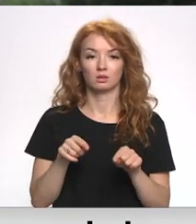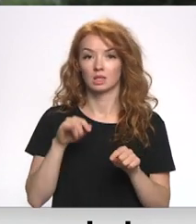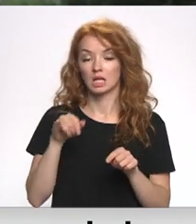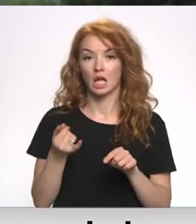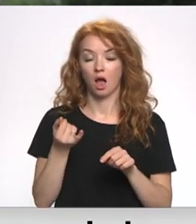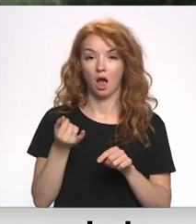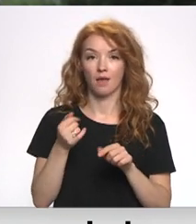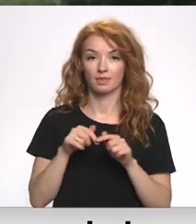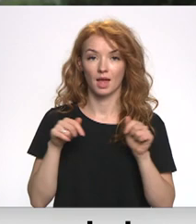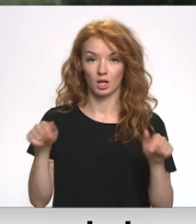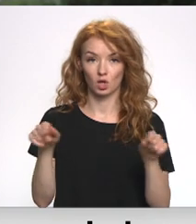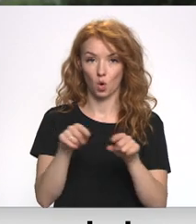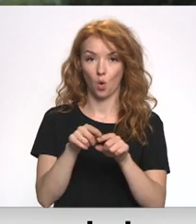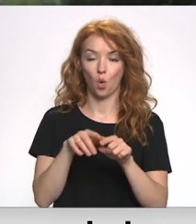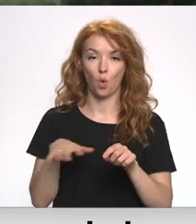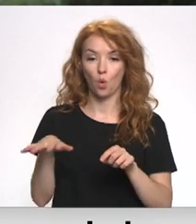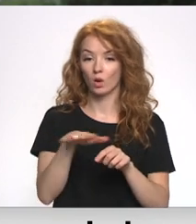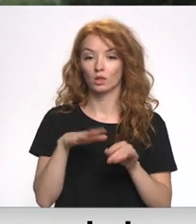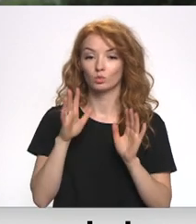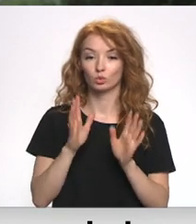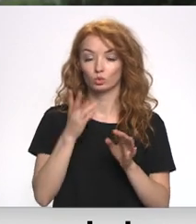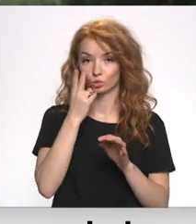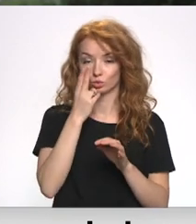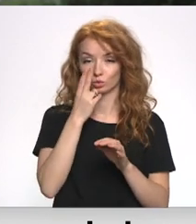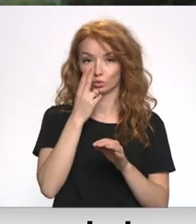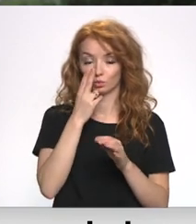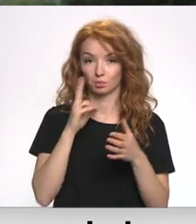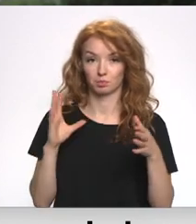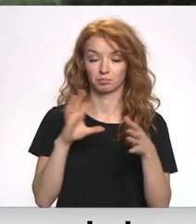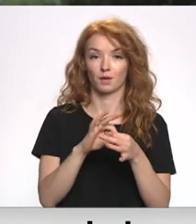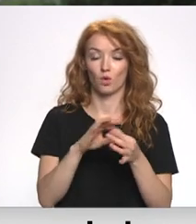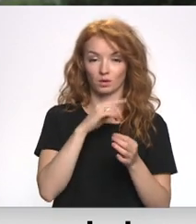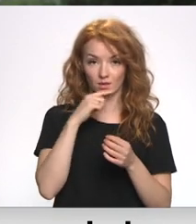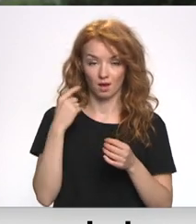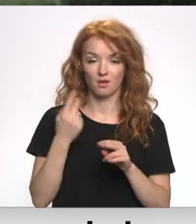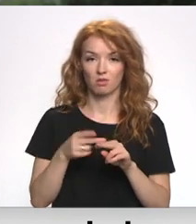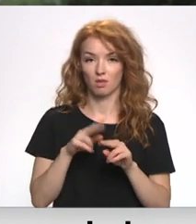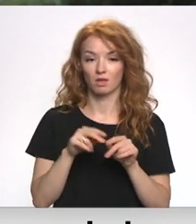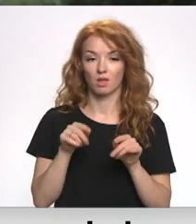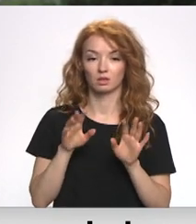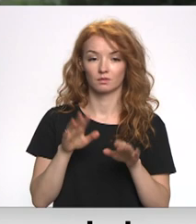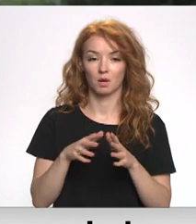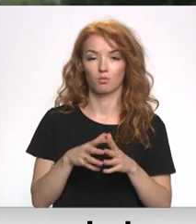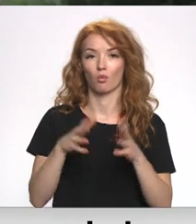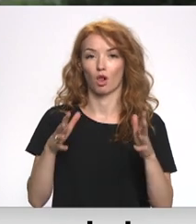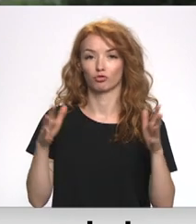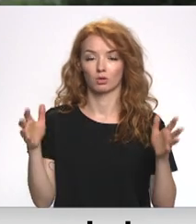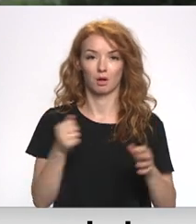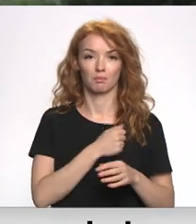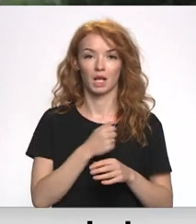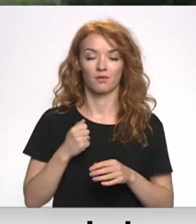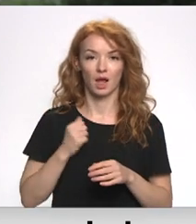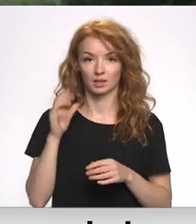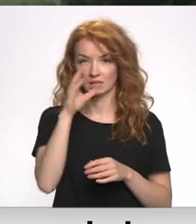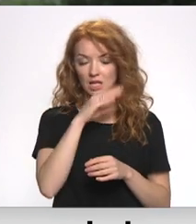šīs te teritorijas tiktu no Kremļa skatu punktu pievienotas Krievijai, tas varētu krietni paplašināt militārās